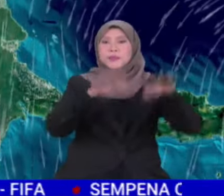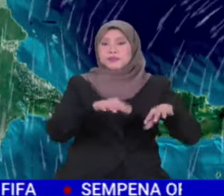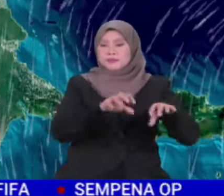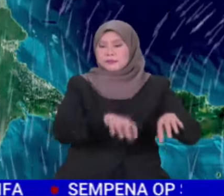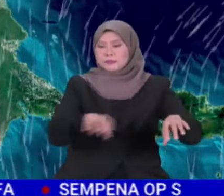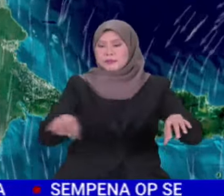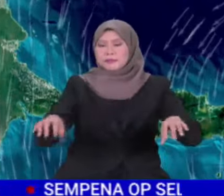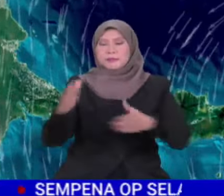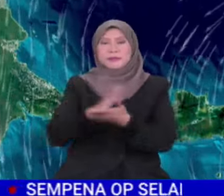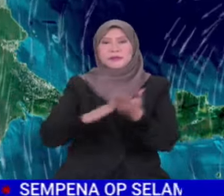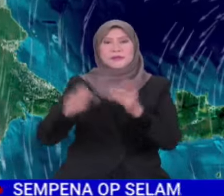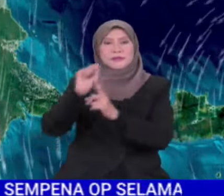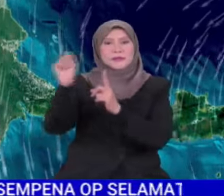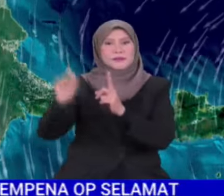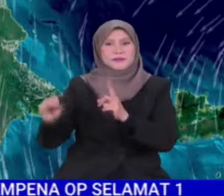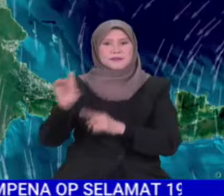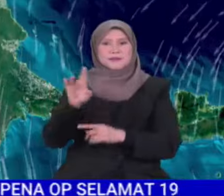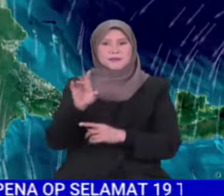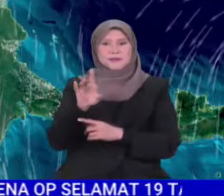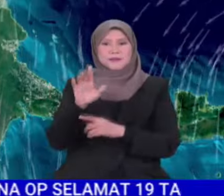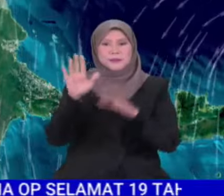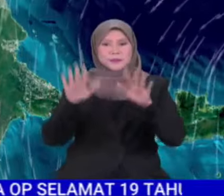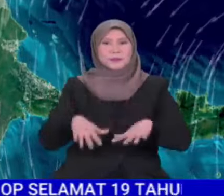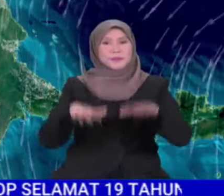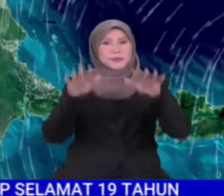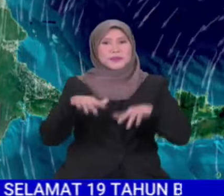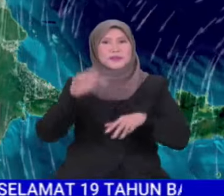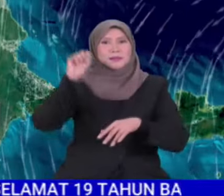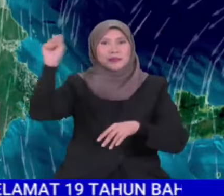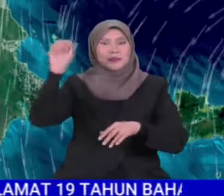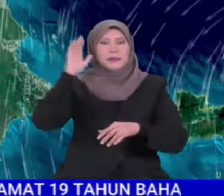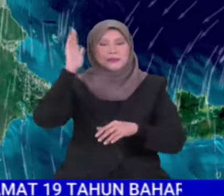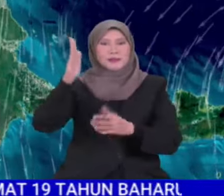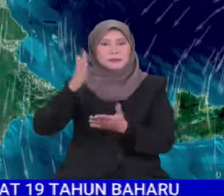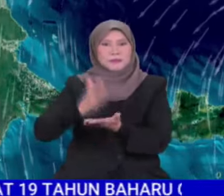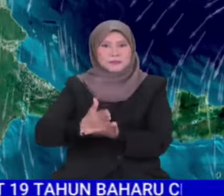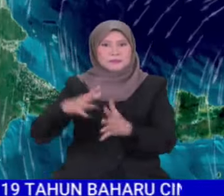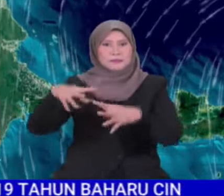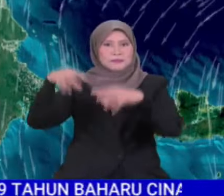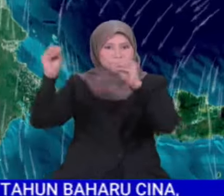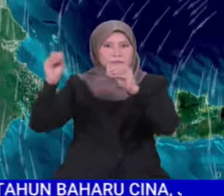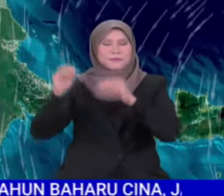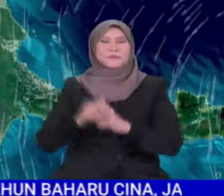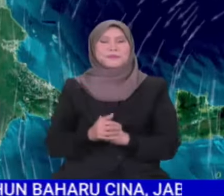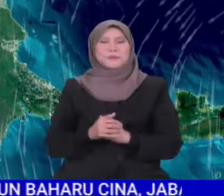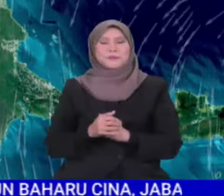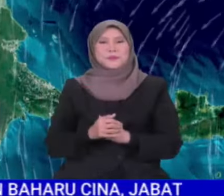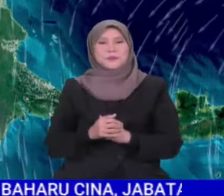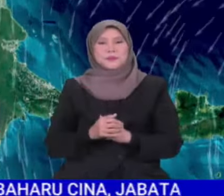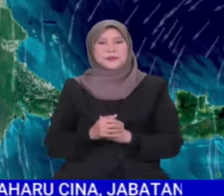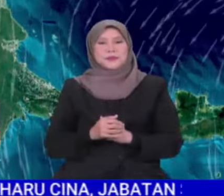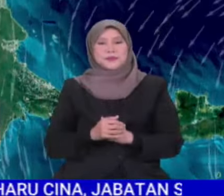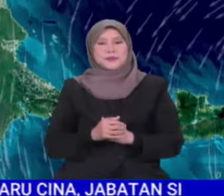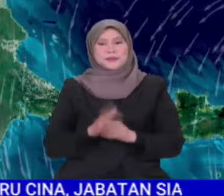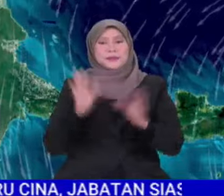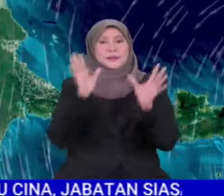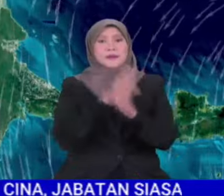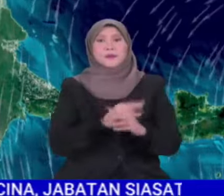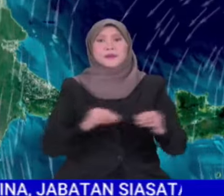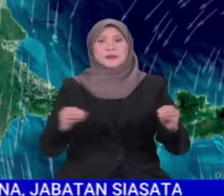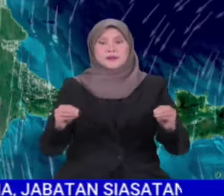turut berlaku di bahagian Sandakan. InsyaAllah, hujan yang berlaku di negeri Sabah ini akan beransur-ansur dan tidak lama lagi. Baik, bagi di negeri